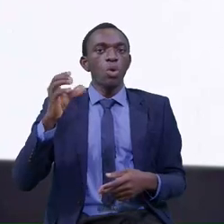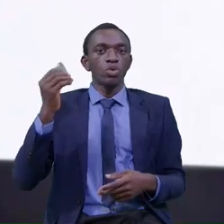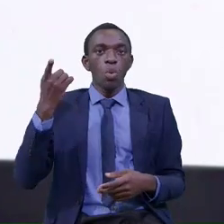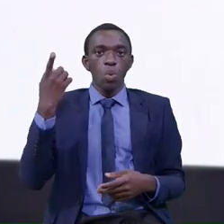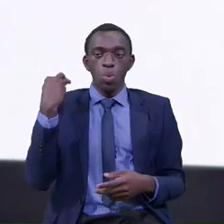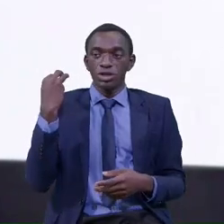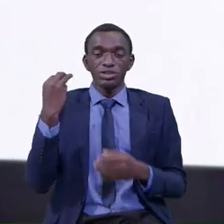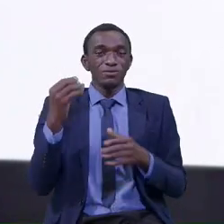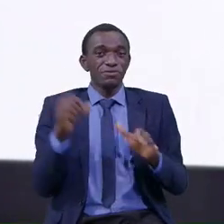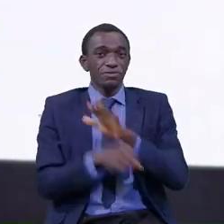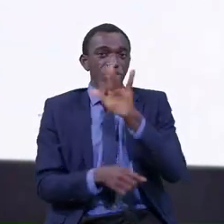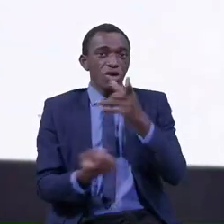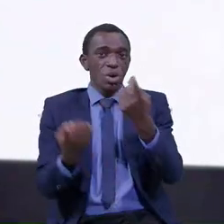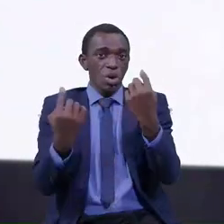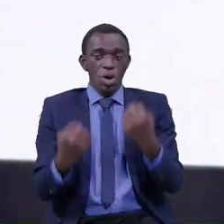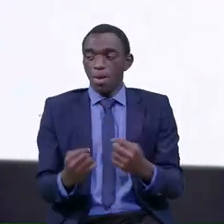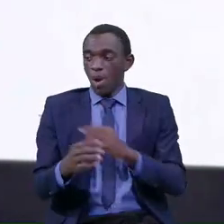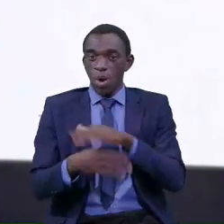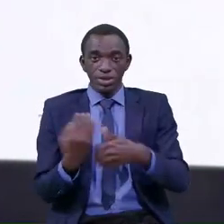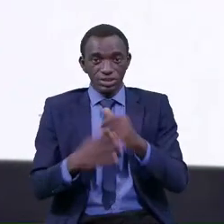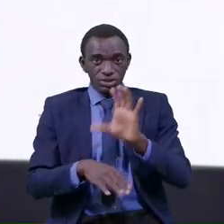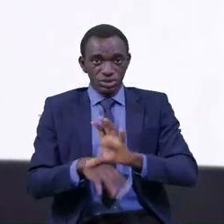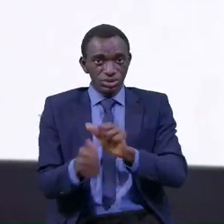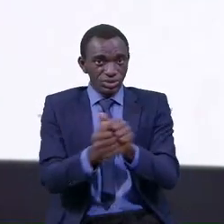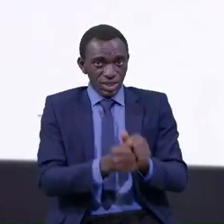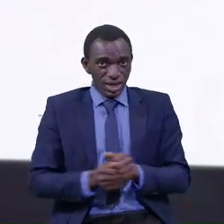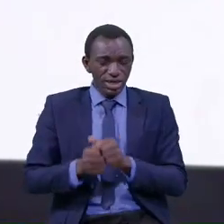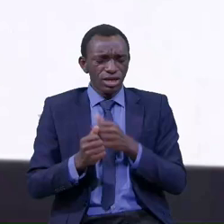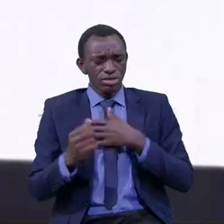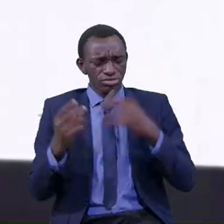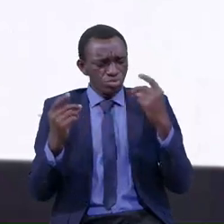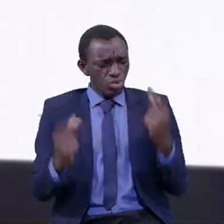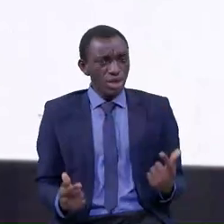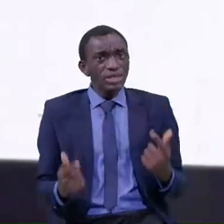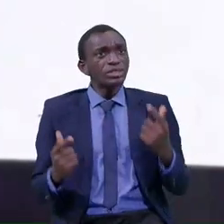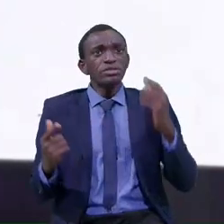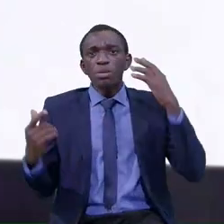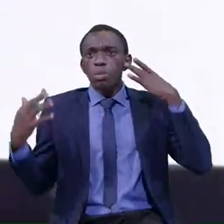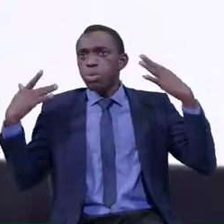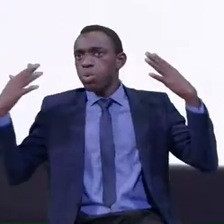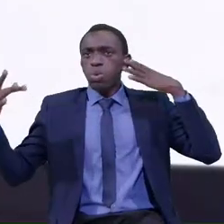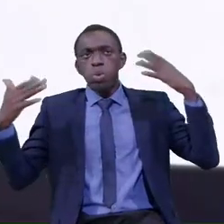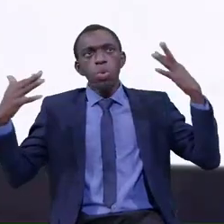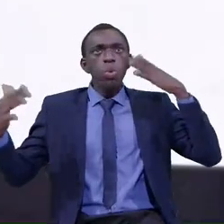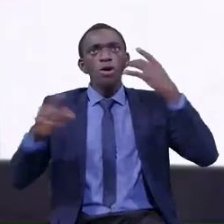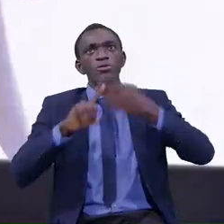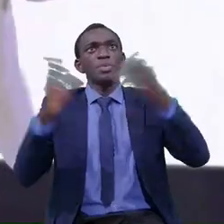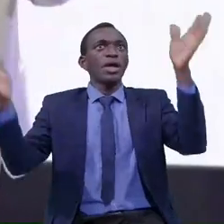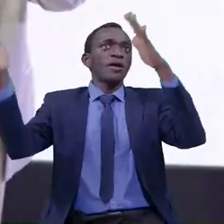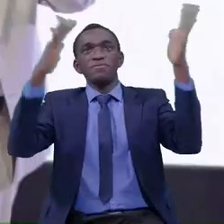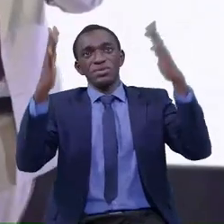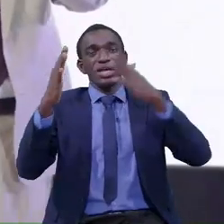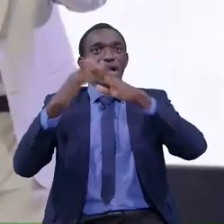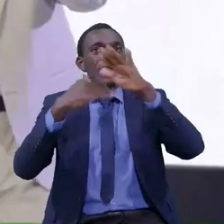d'un coup, il y a un bruit qui est venu du ciel. Et ils furent tous remplis du Saint-Esprit. Des langues de feu